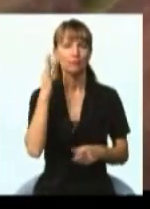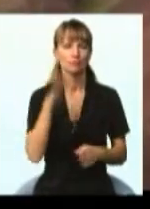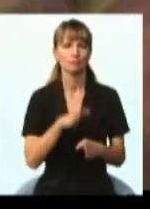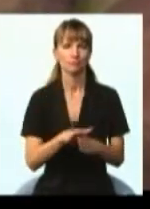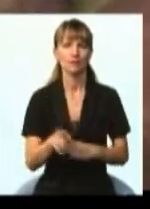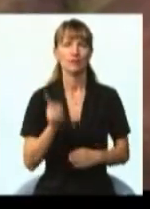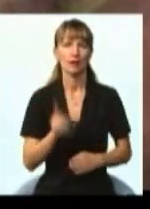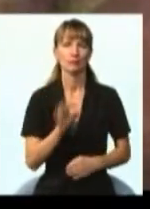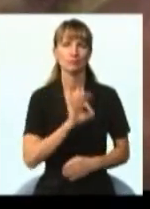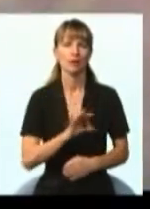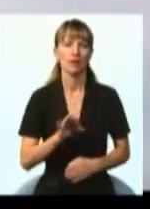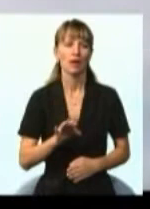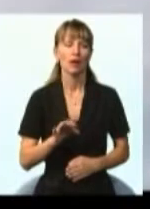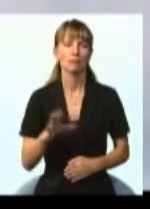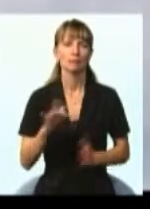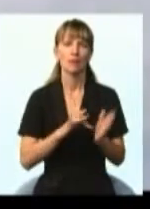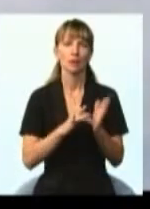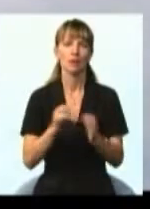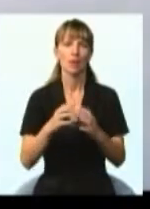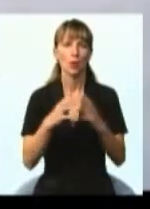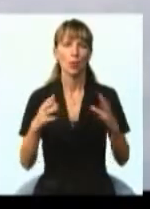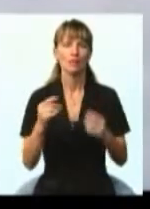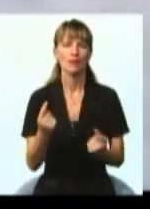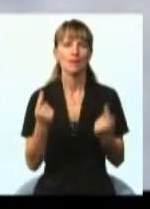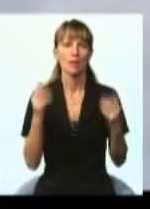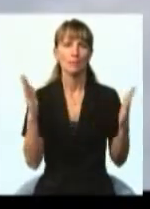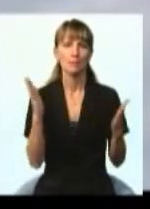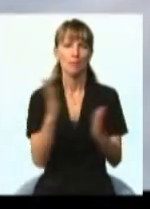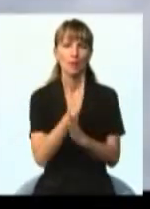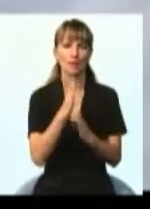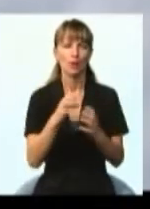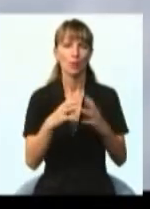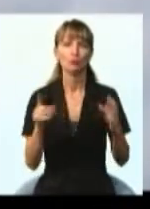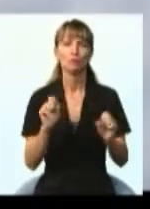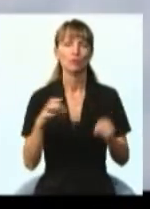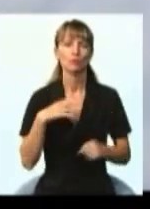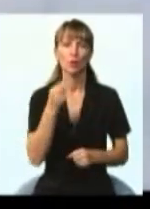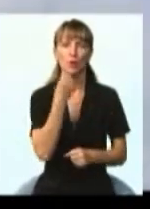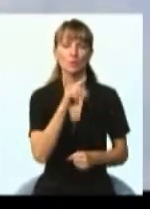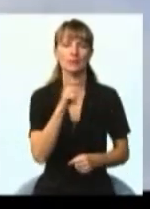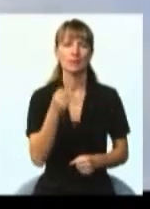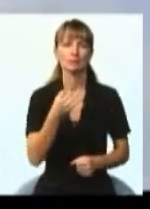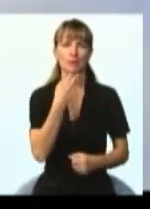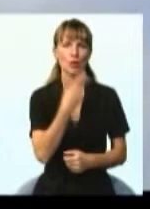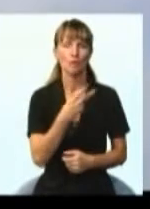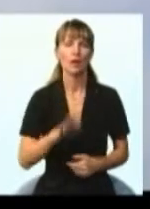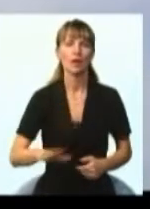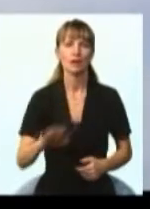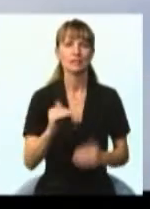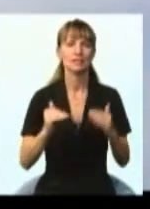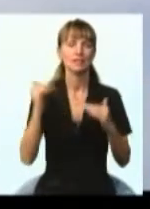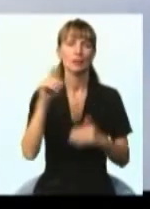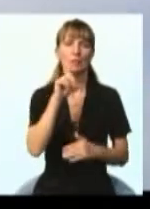реально втілити, мандруючи на кулі. На велетенській повітряній кулі. Що може бути кращим за милування краєвидами з